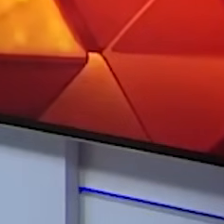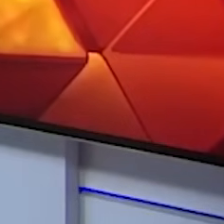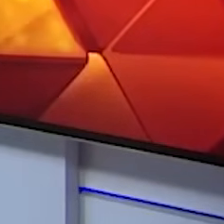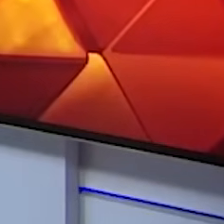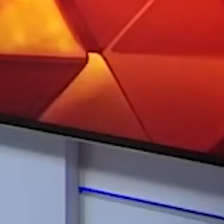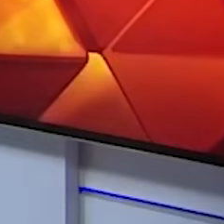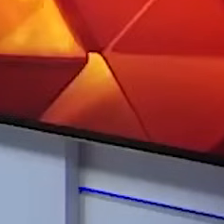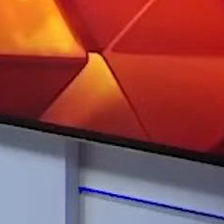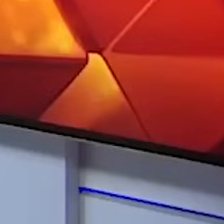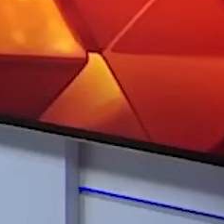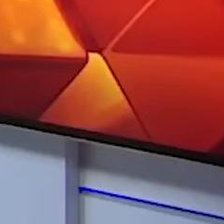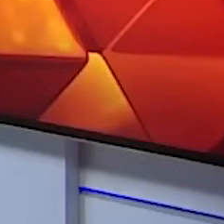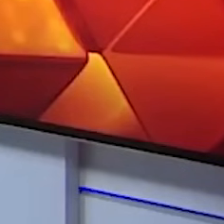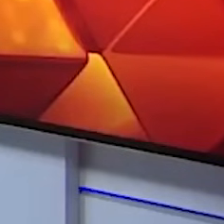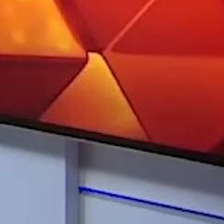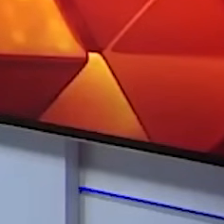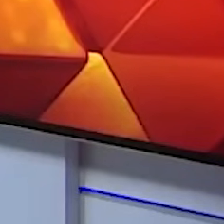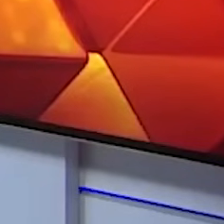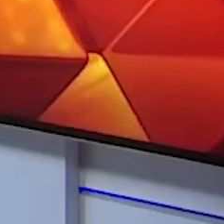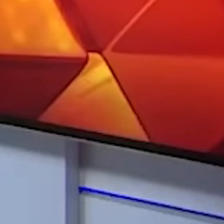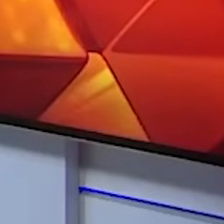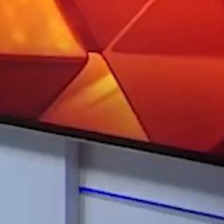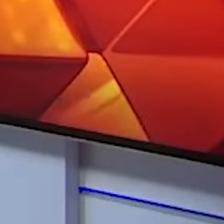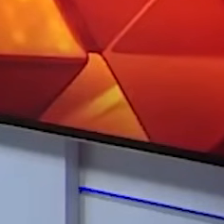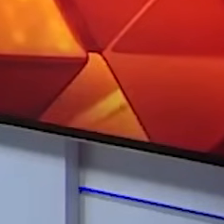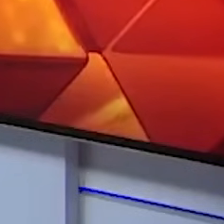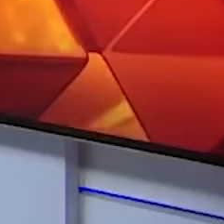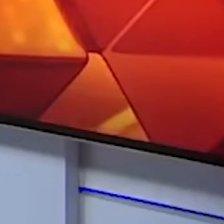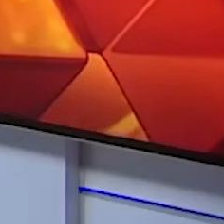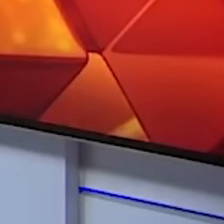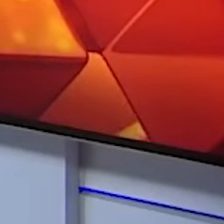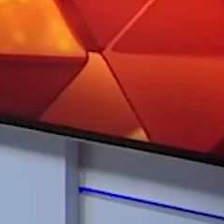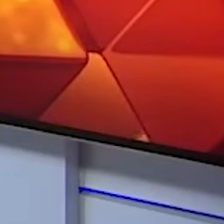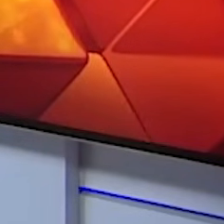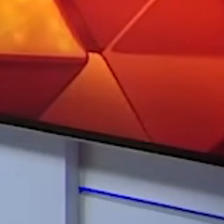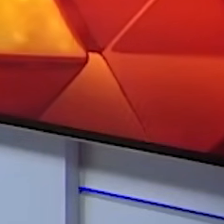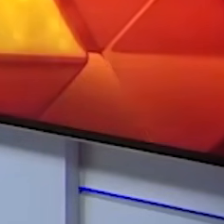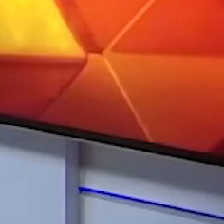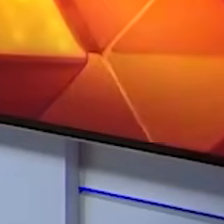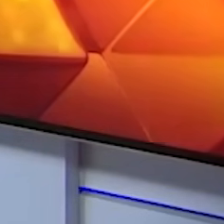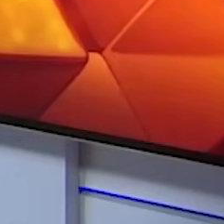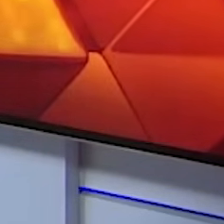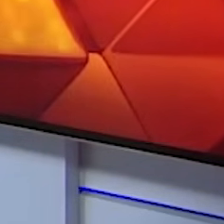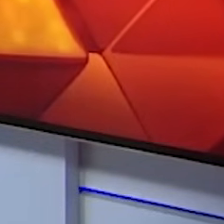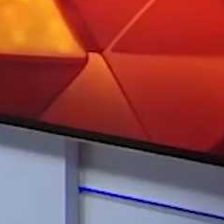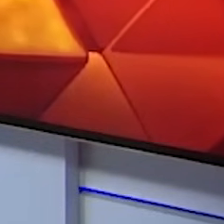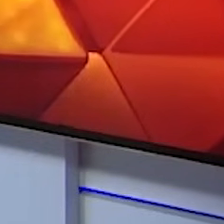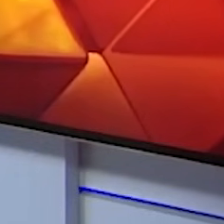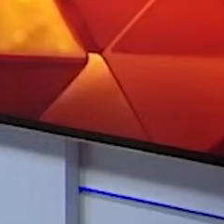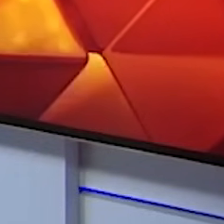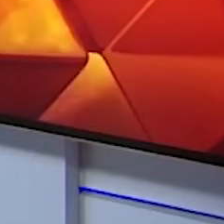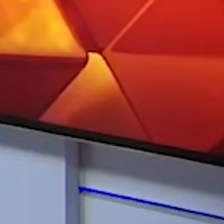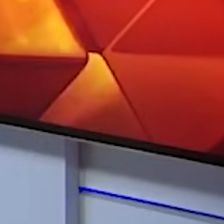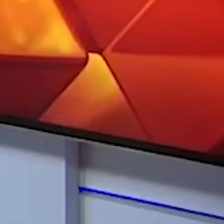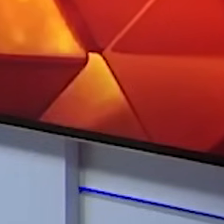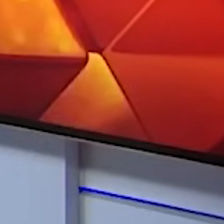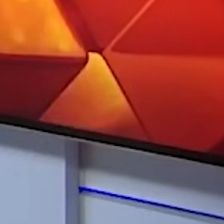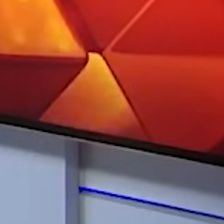kapuso natin abroad, samahan nyo kami sa GMA Pinoy TV at www.gmanews.tv.